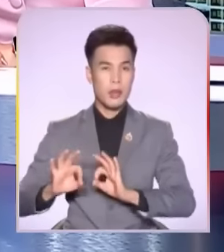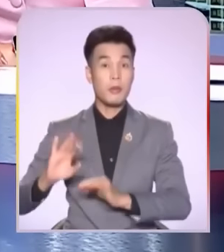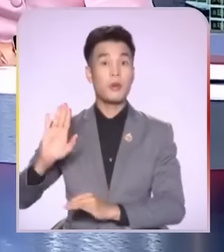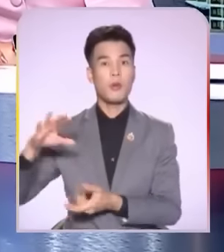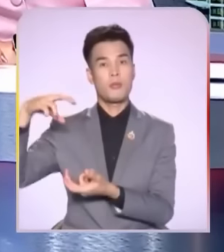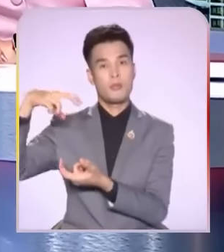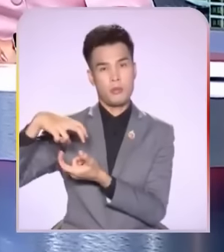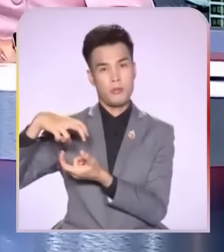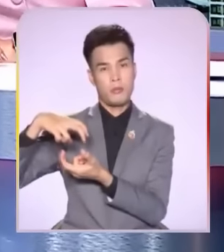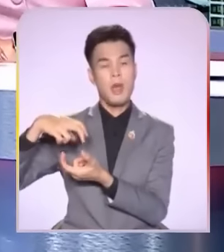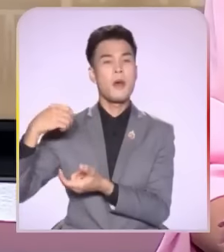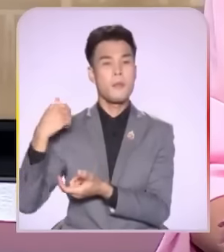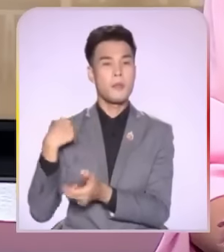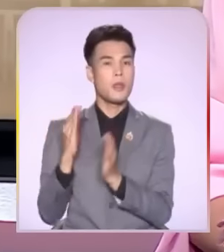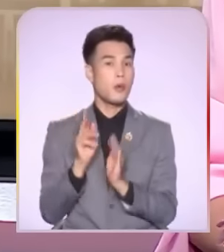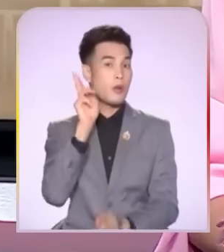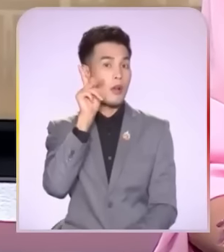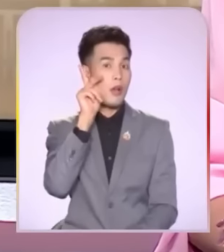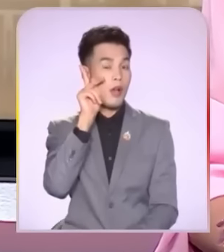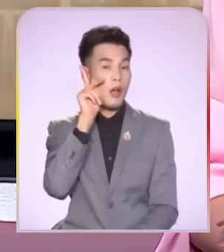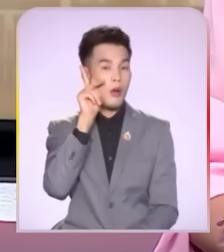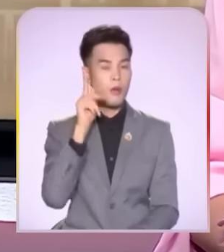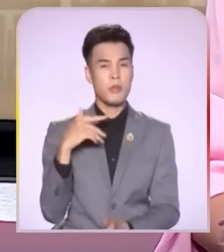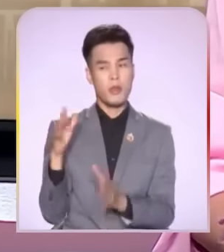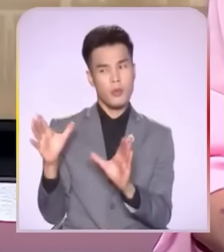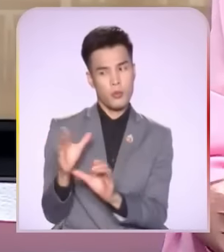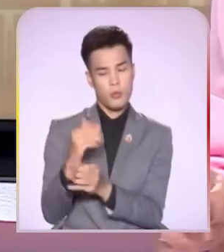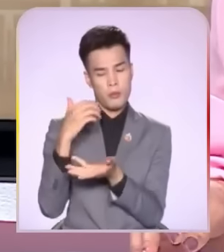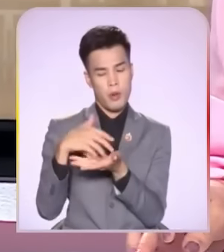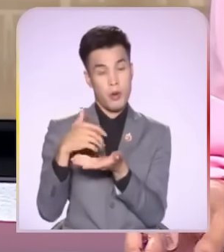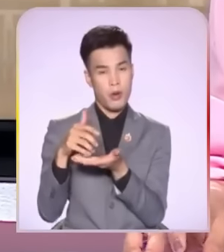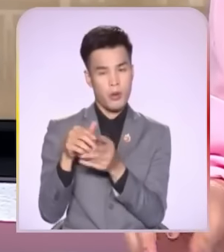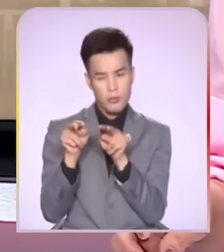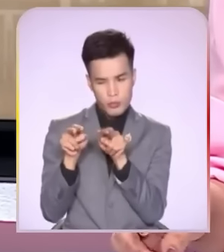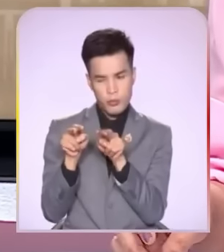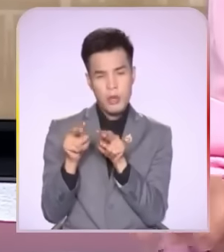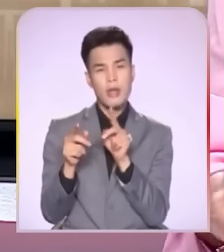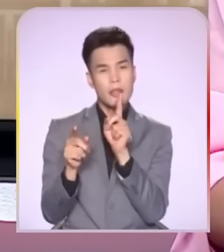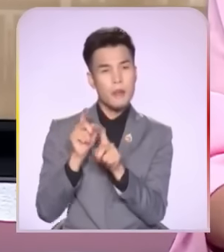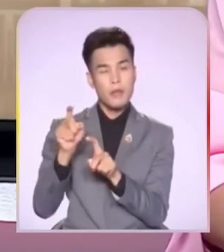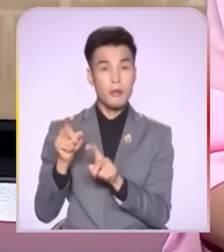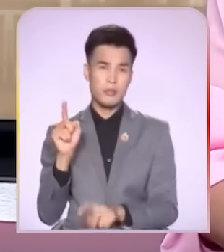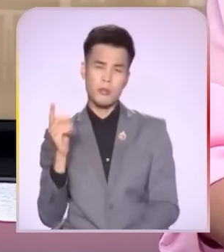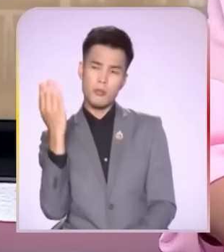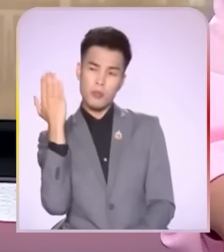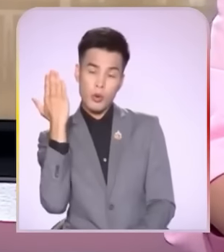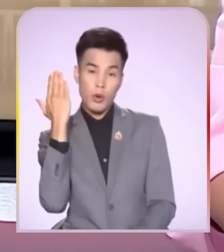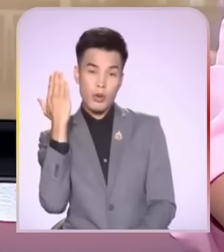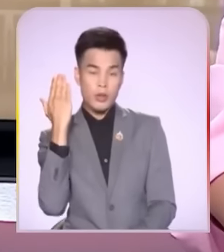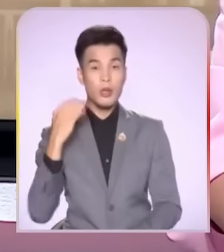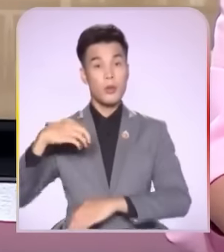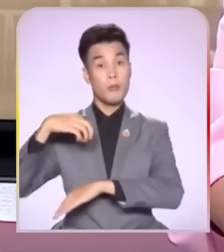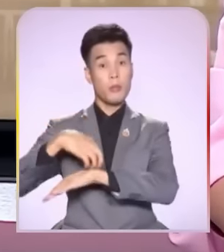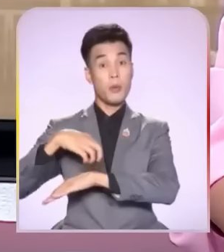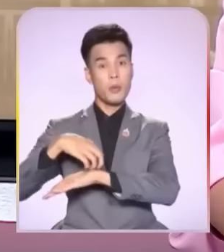ารัฐอย่างที่มีผู้สื่อข่าวนะฮะก็รายงานข่าวนะครับบอกว่าเอ๊ะเดี๋ยวก่อนนะก่อนหน้านี้รู้สึกพลเอกประวิตรว